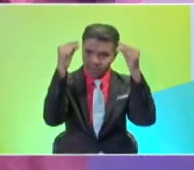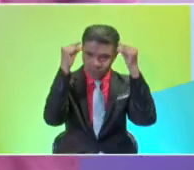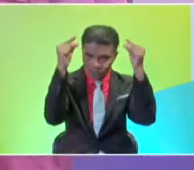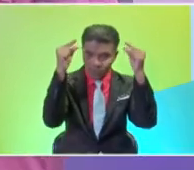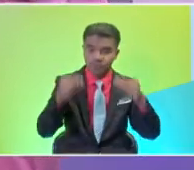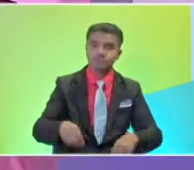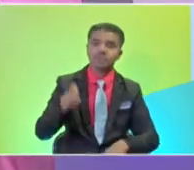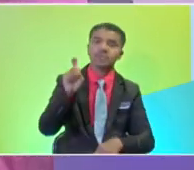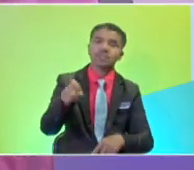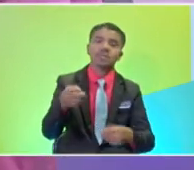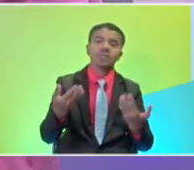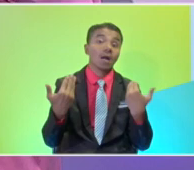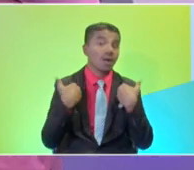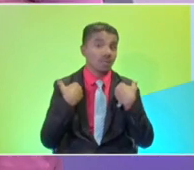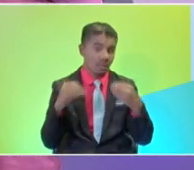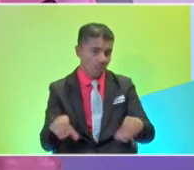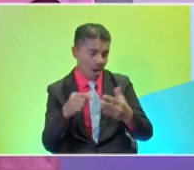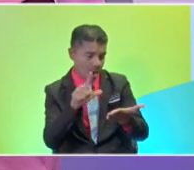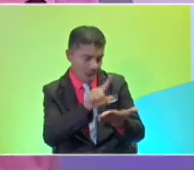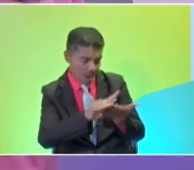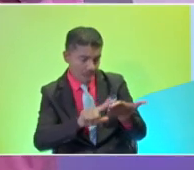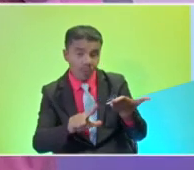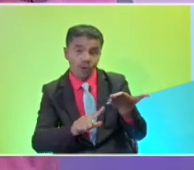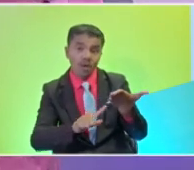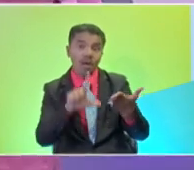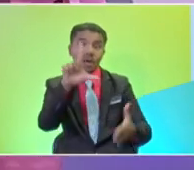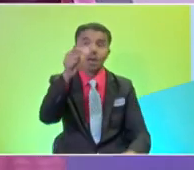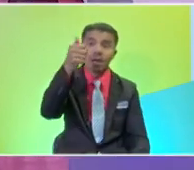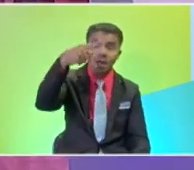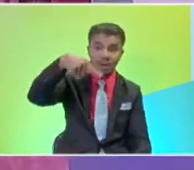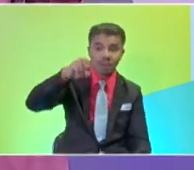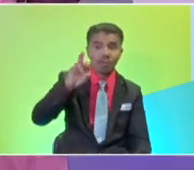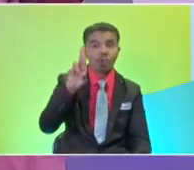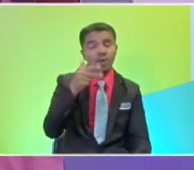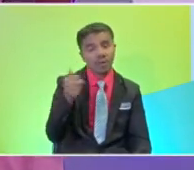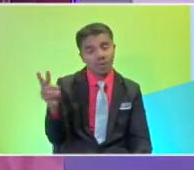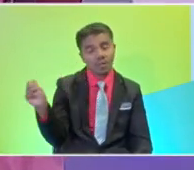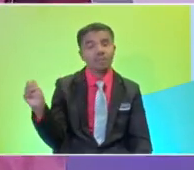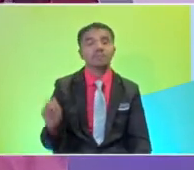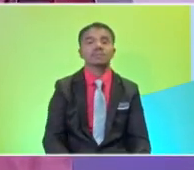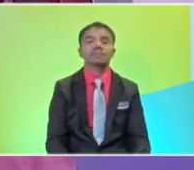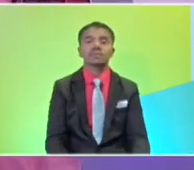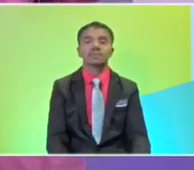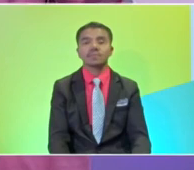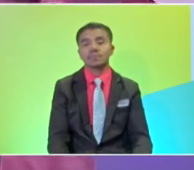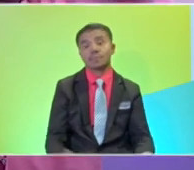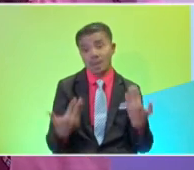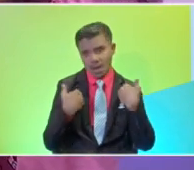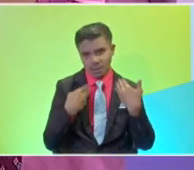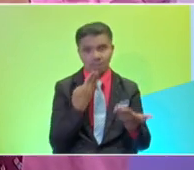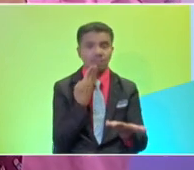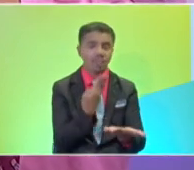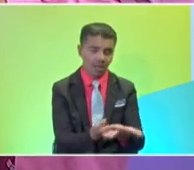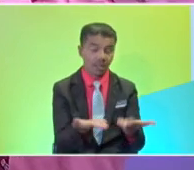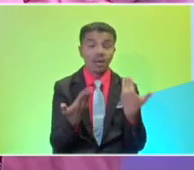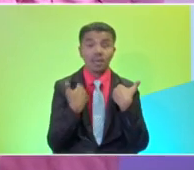kepada tahap peran murid dan akhir sekali Aiman mestilah sentiasa berbincang adanya berlaku dialog prestasi di antara guru